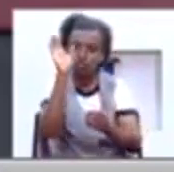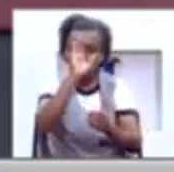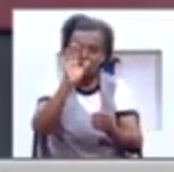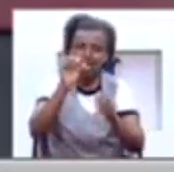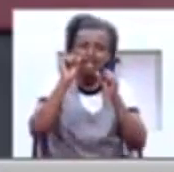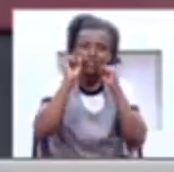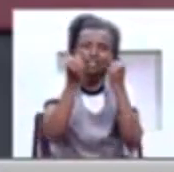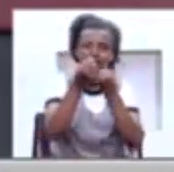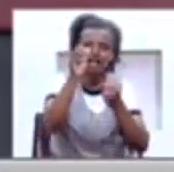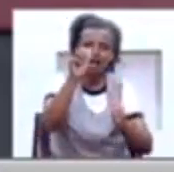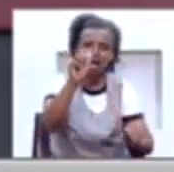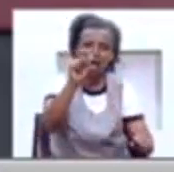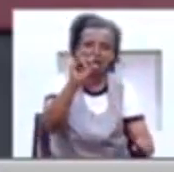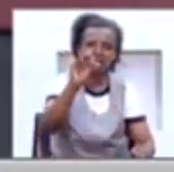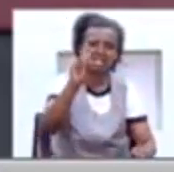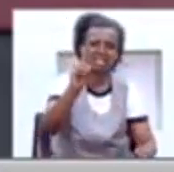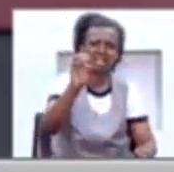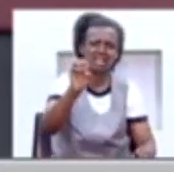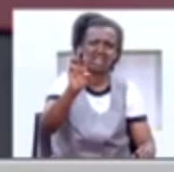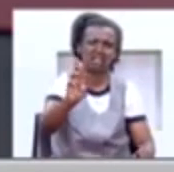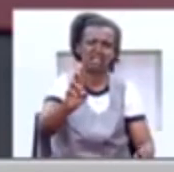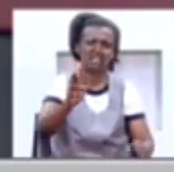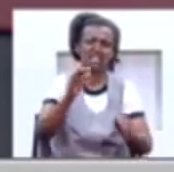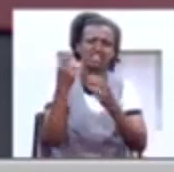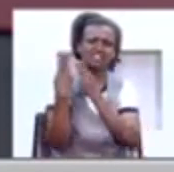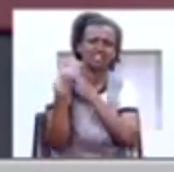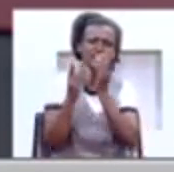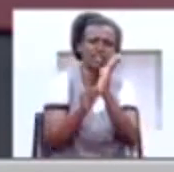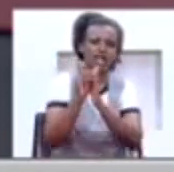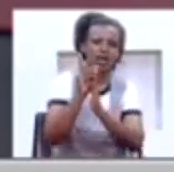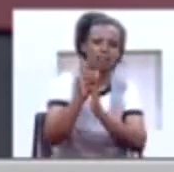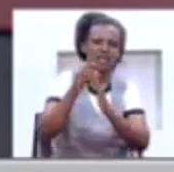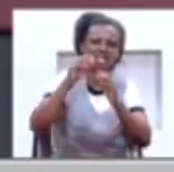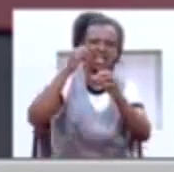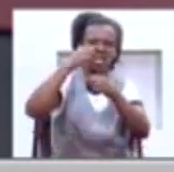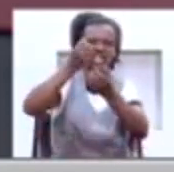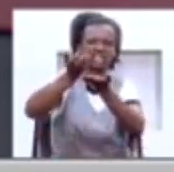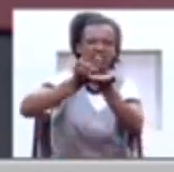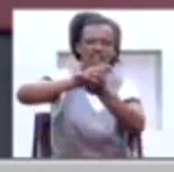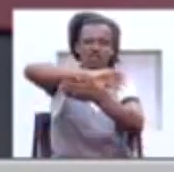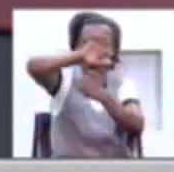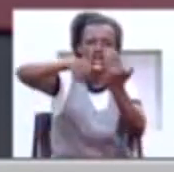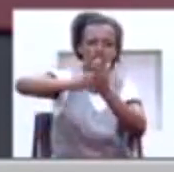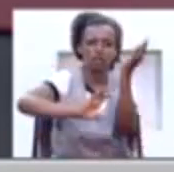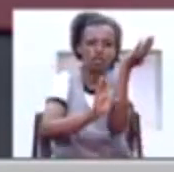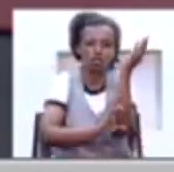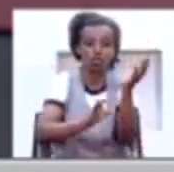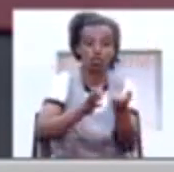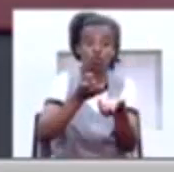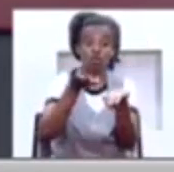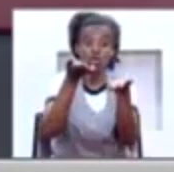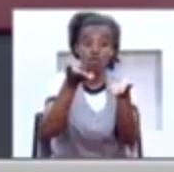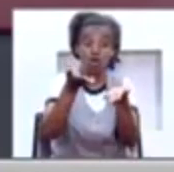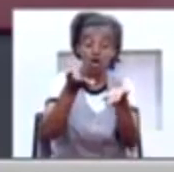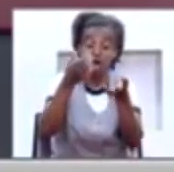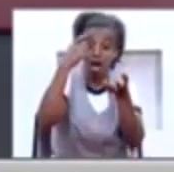societe yitwaga AIDER AIDER yari societe ishinzwe iterambere ry'abaturage yakoraga hose mu gihugu aramubwira ati bwana prefe